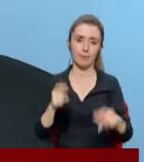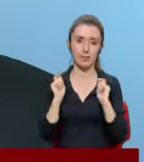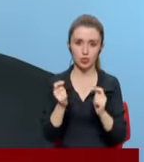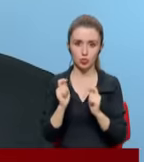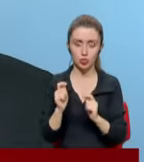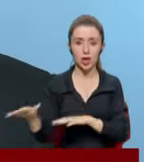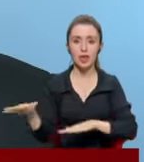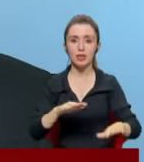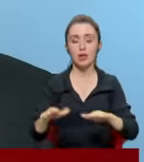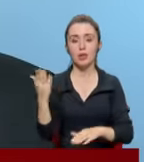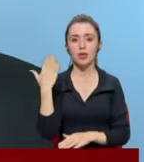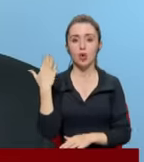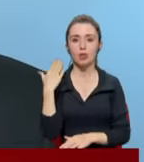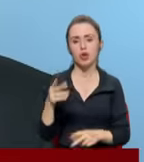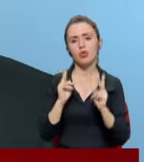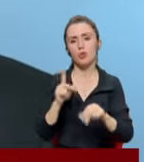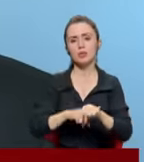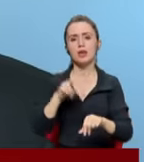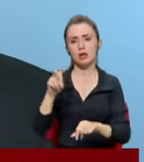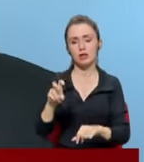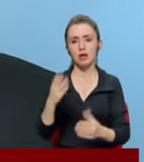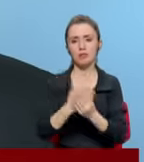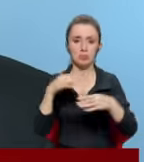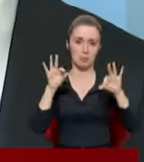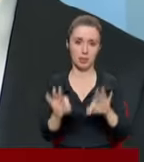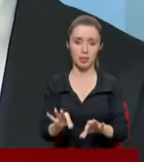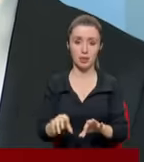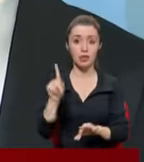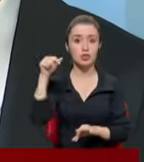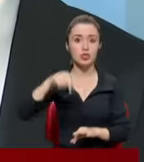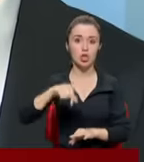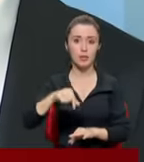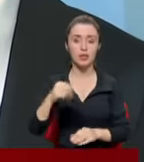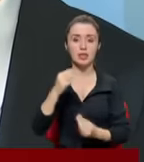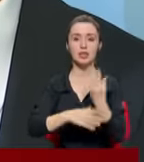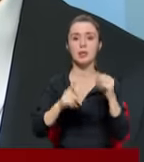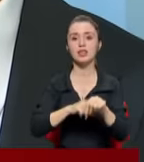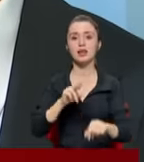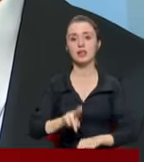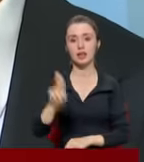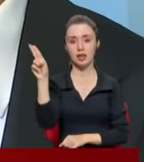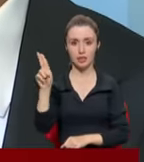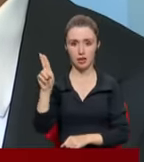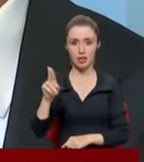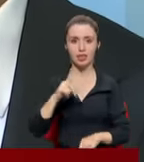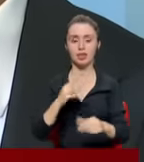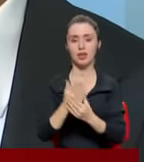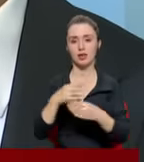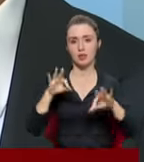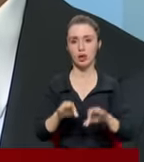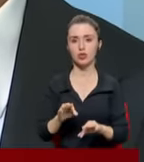kalıyor Depremden önce normal saat 8 gibi dersler başlardı Ama şu an sabah 7 gibi dersler başlıyor